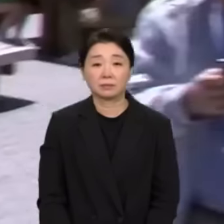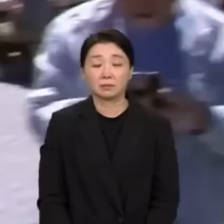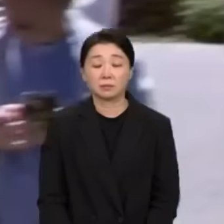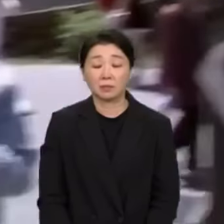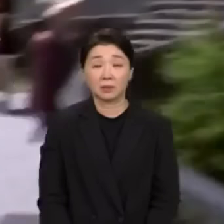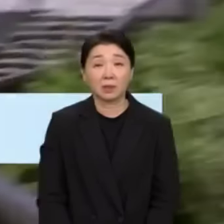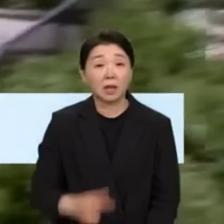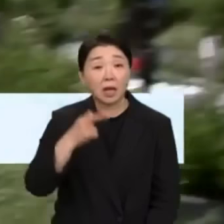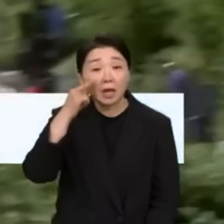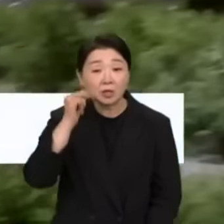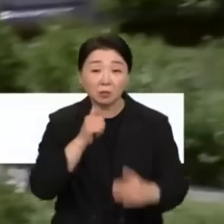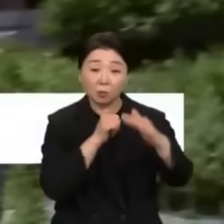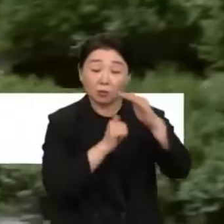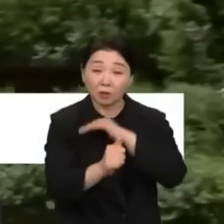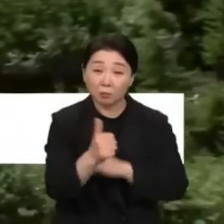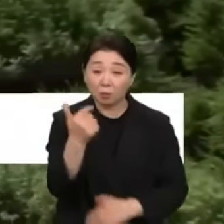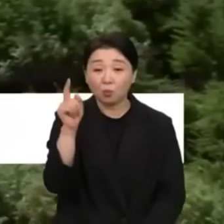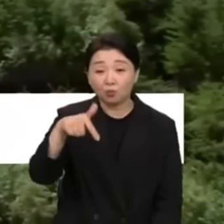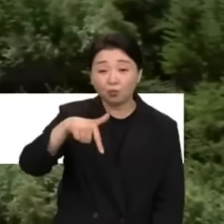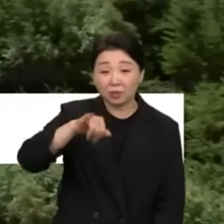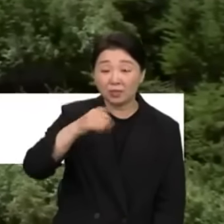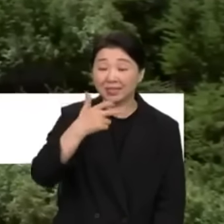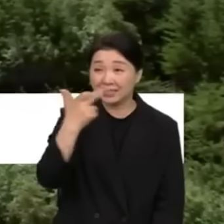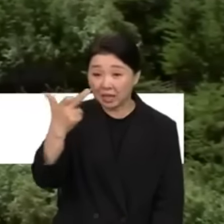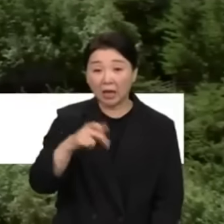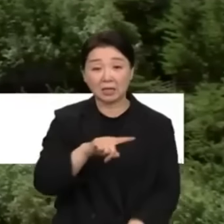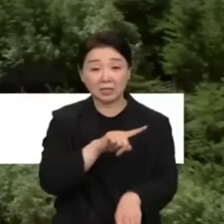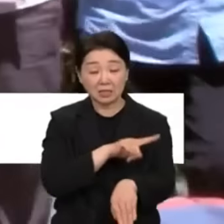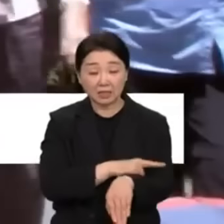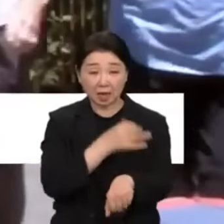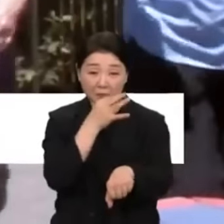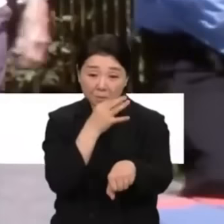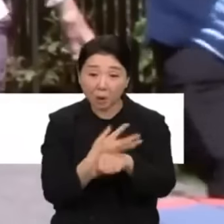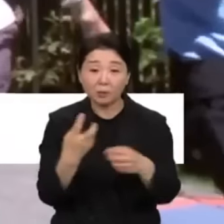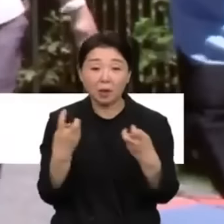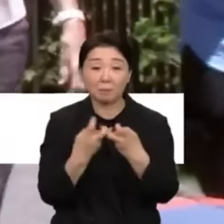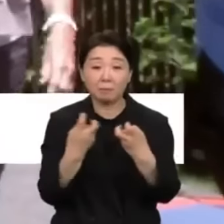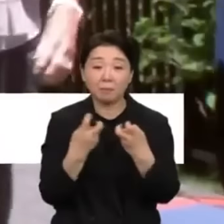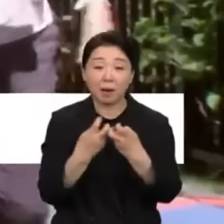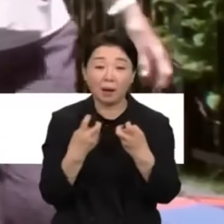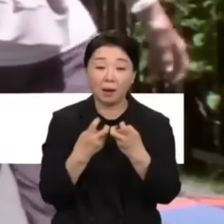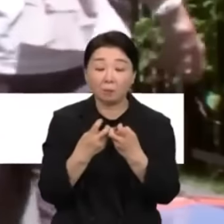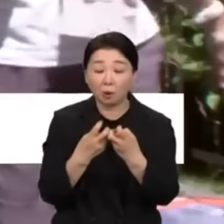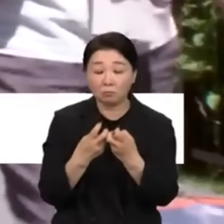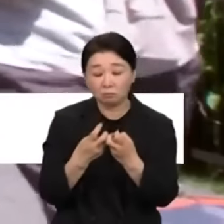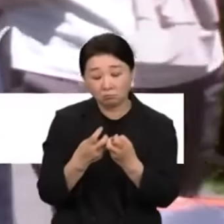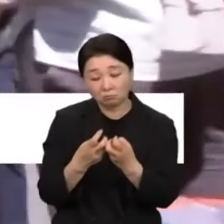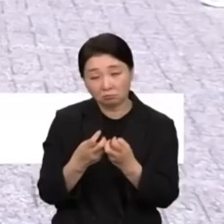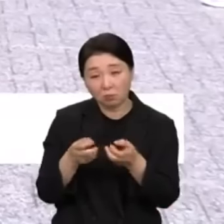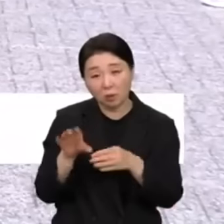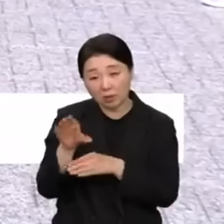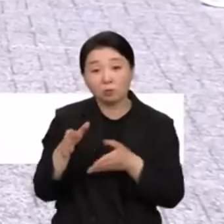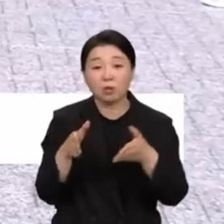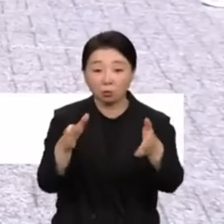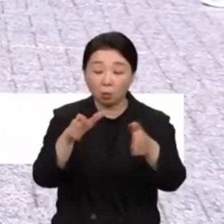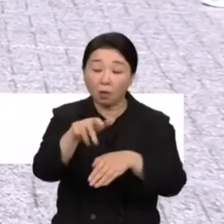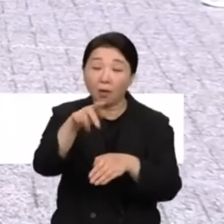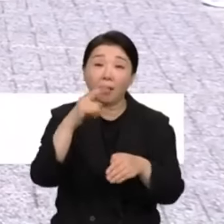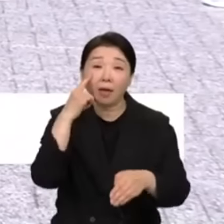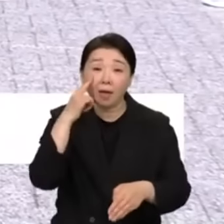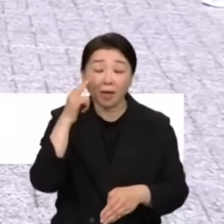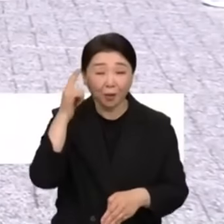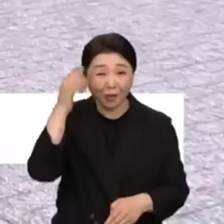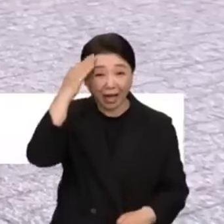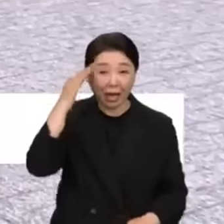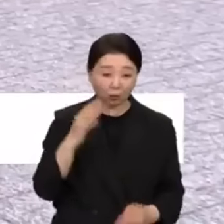일본을 대표하는 후지산에 오르는 가장 편한 방법은 야마나시현의 자동차 도로를 이용하는 겁니다. 지리산 노고단처럼